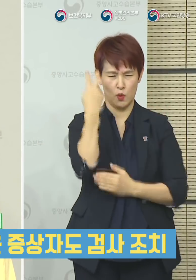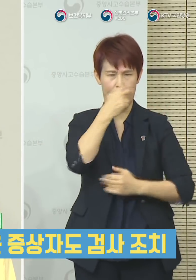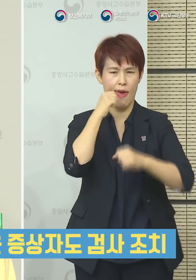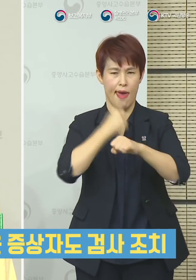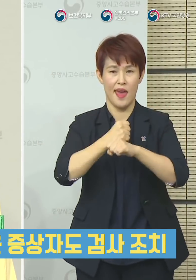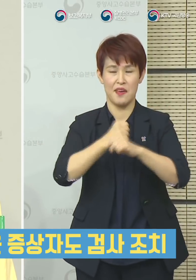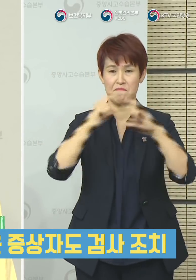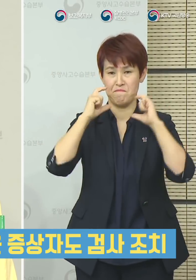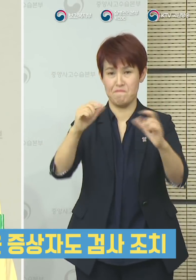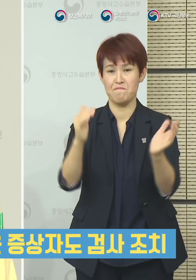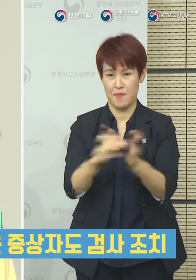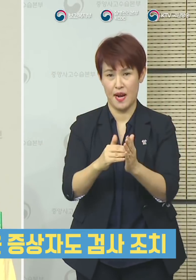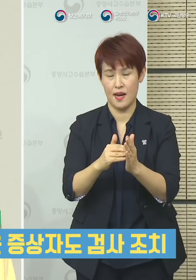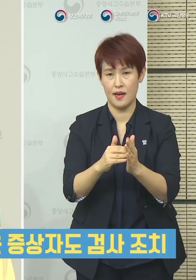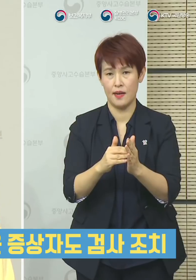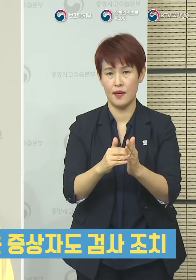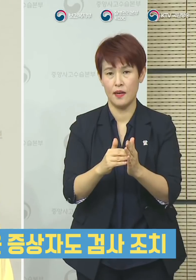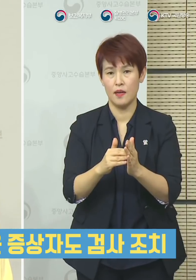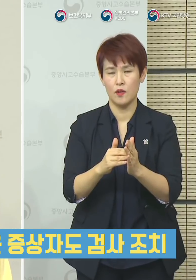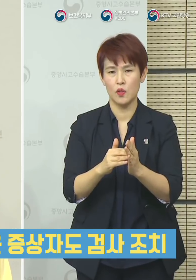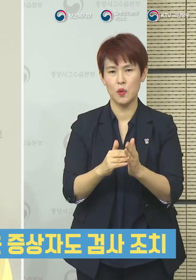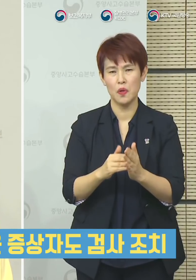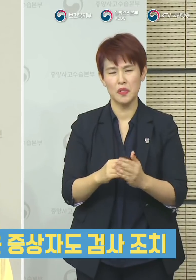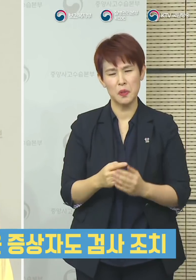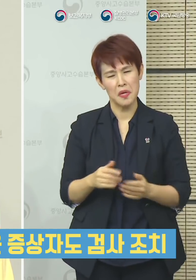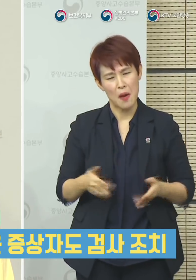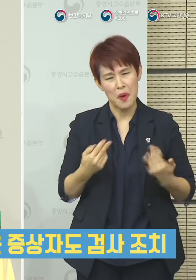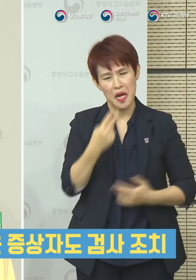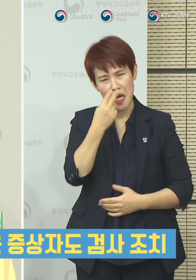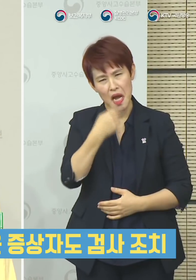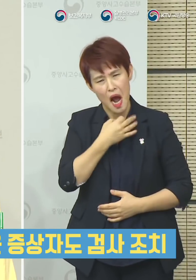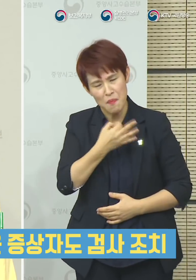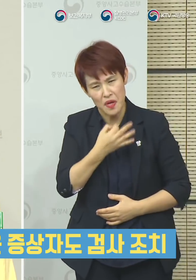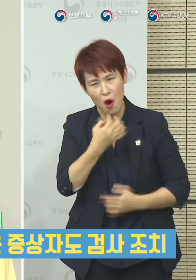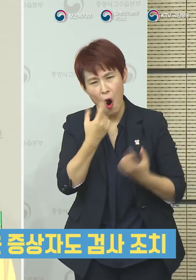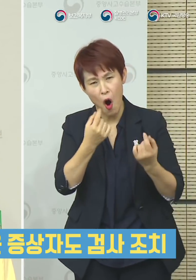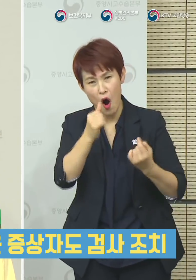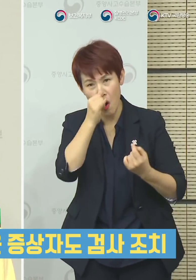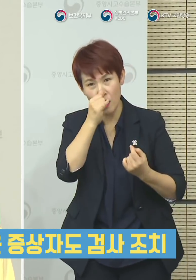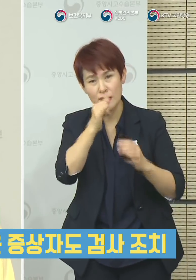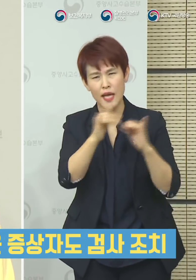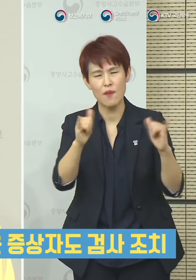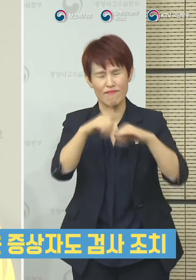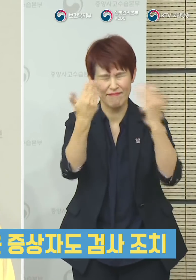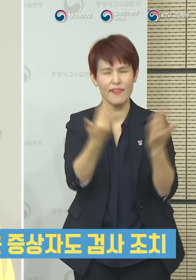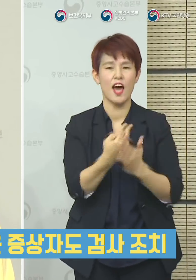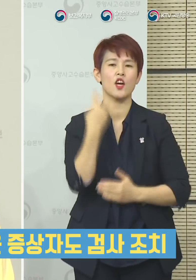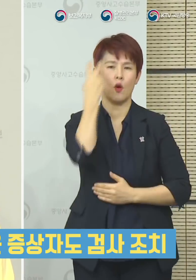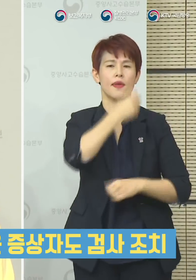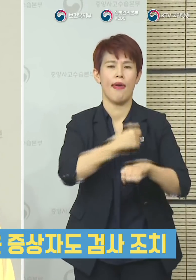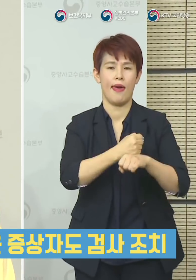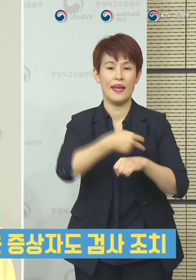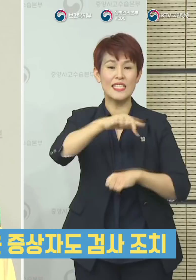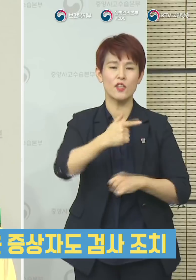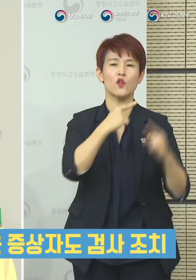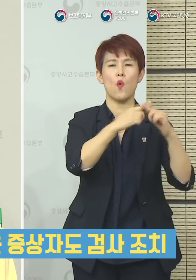하겠다라고 이미 말씀을 드렸고 가벼운 감기와 같은 증상이 있는 분들도 다 검사를